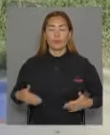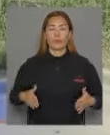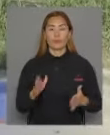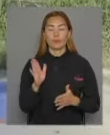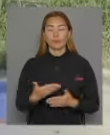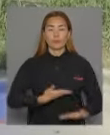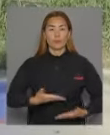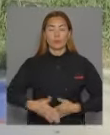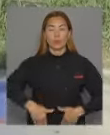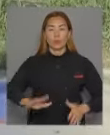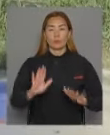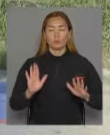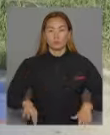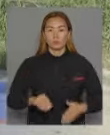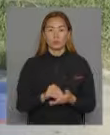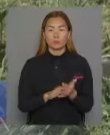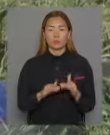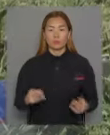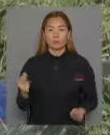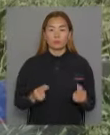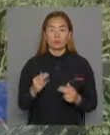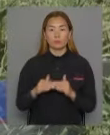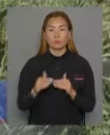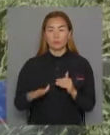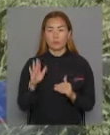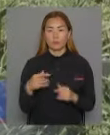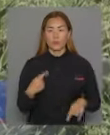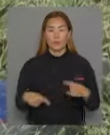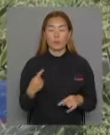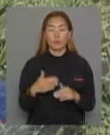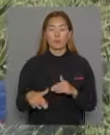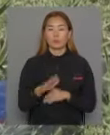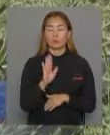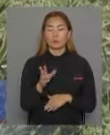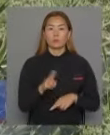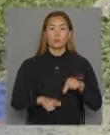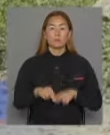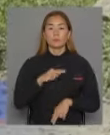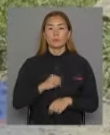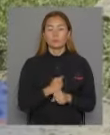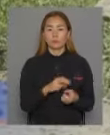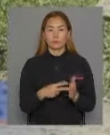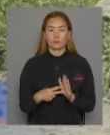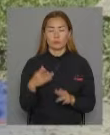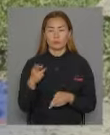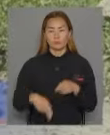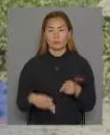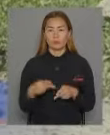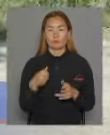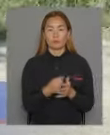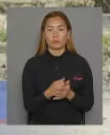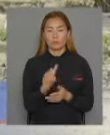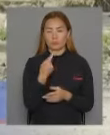и пешеходных дорожек, установка детских игровых площадок и мини-футбольных полей. Строительные работы планируется завершить до